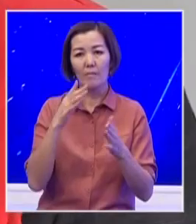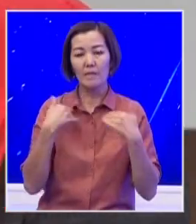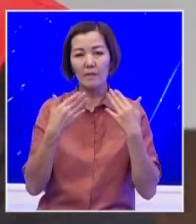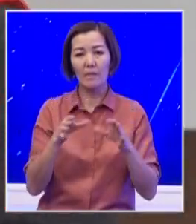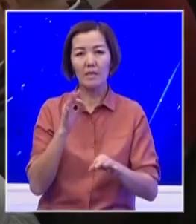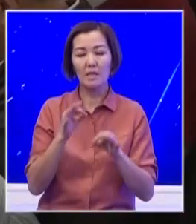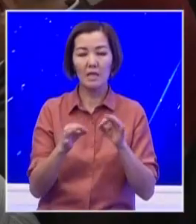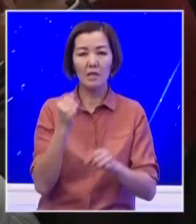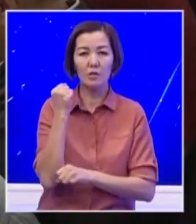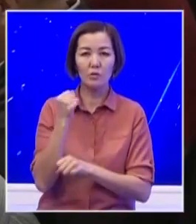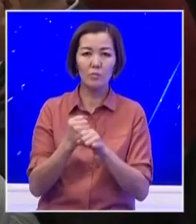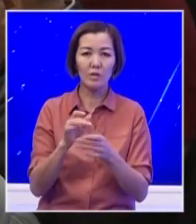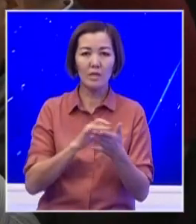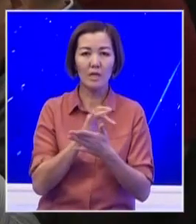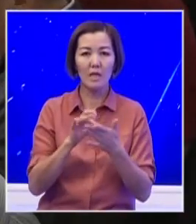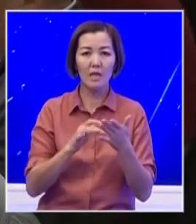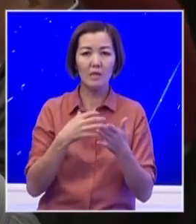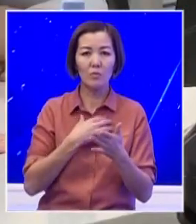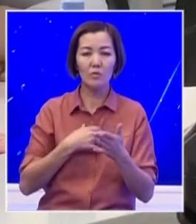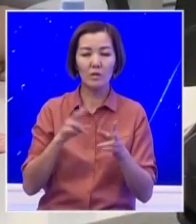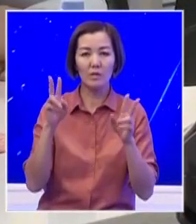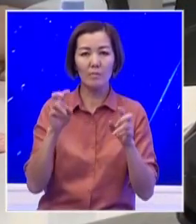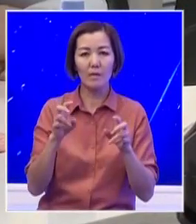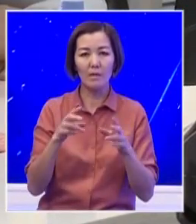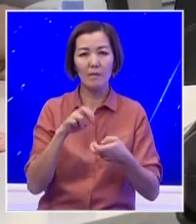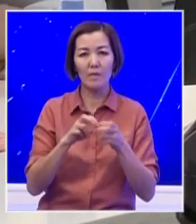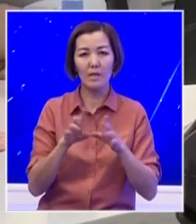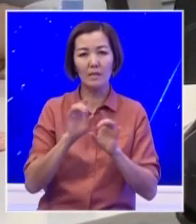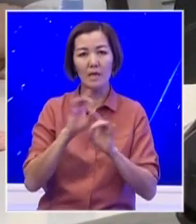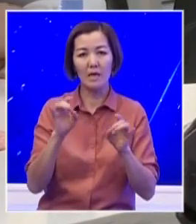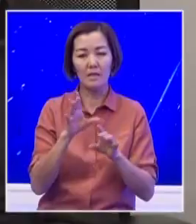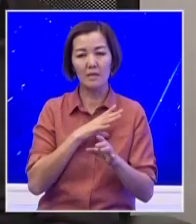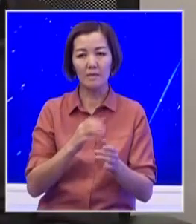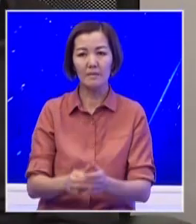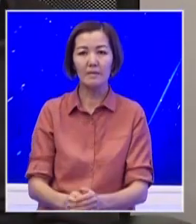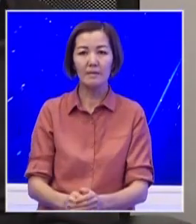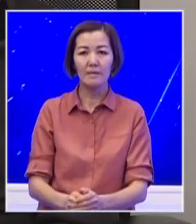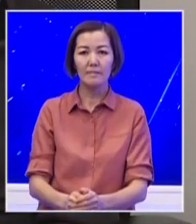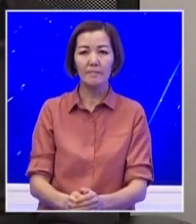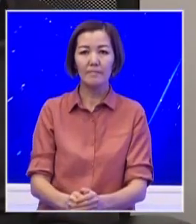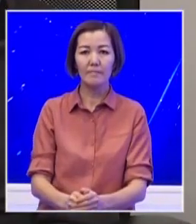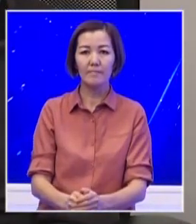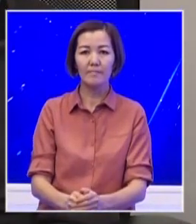талқылады. Жұмысшылар қаладағы өзекті мәселелерді көтеріп, ұсыныс пікірлерін айтты. Топтаманы ғаламтор ақпараттары